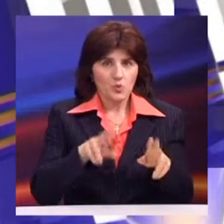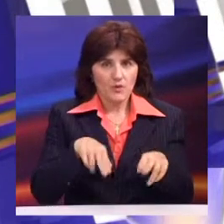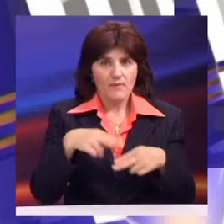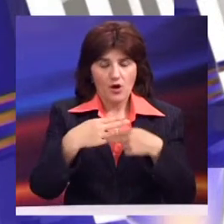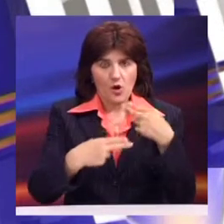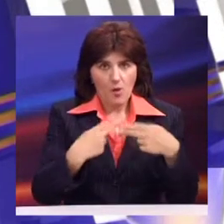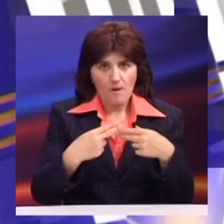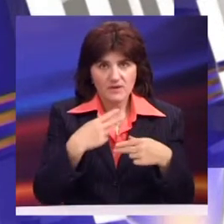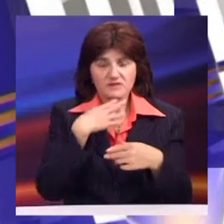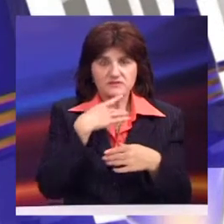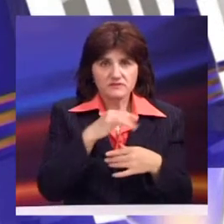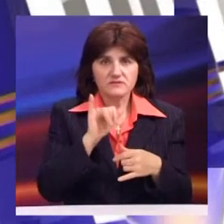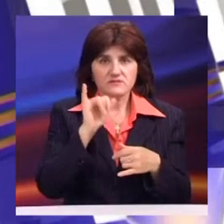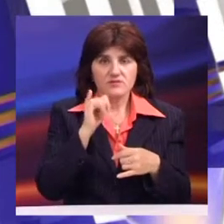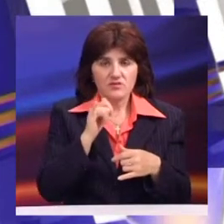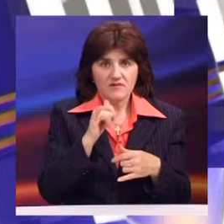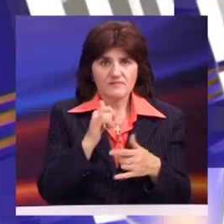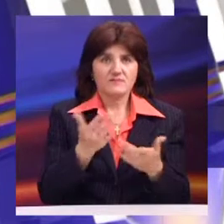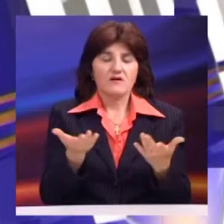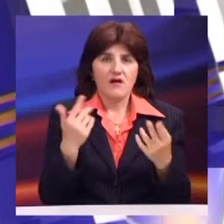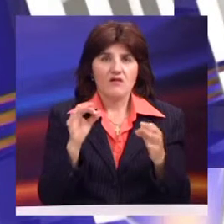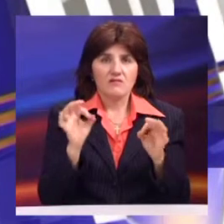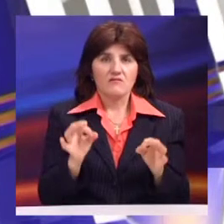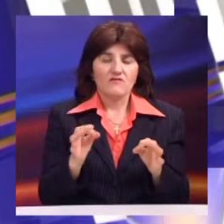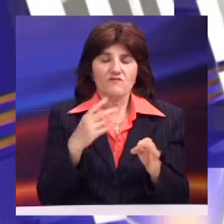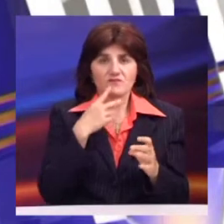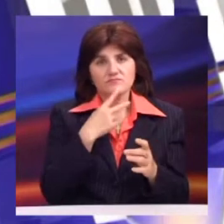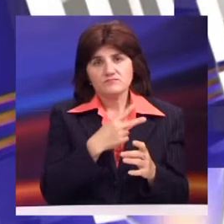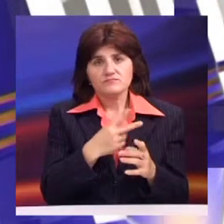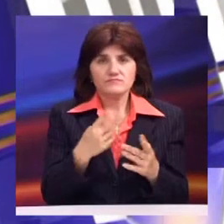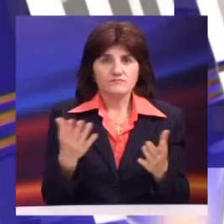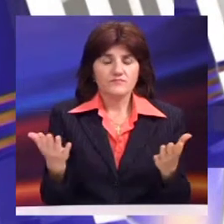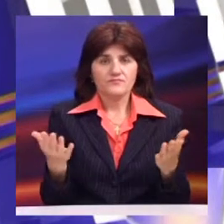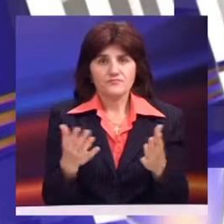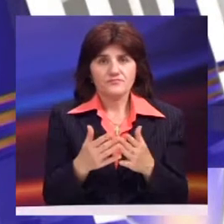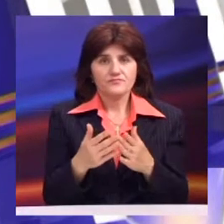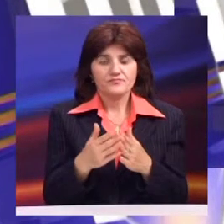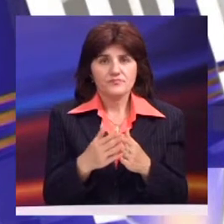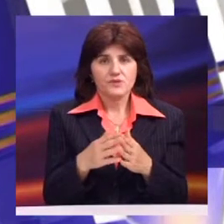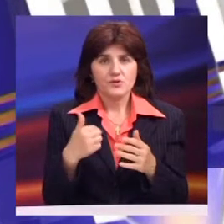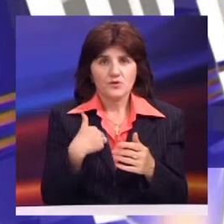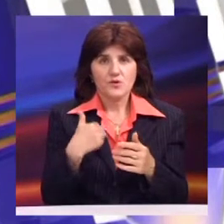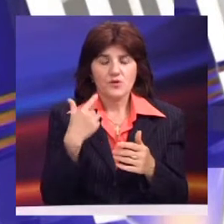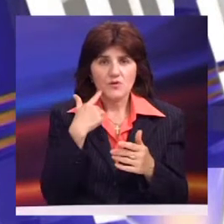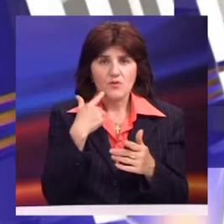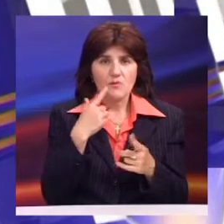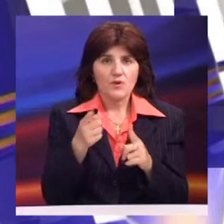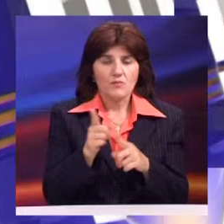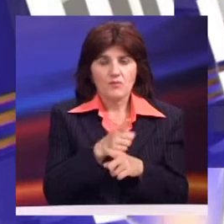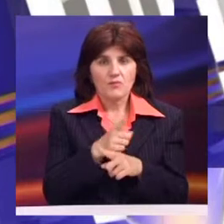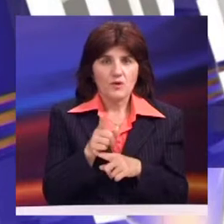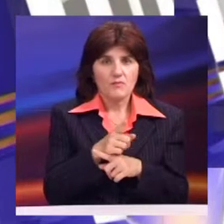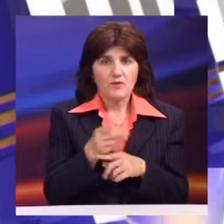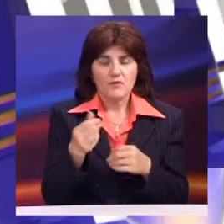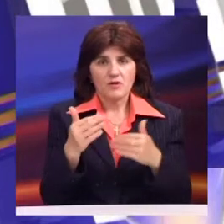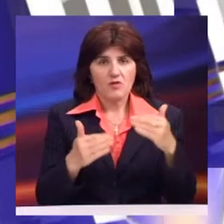komisija dala svoju reč, ali svakako ću ja kao ministar da to malo